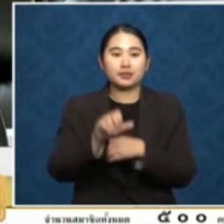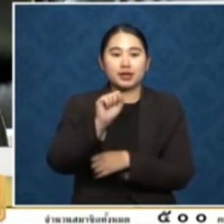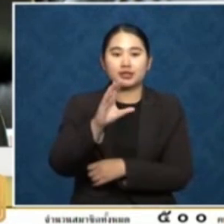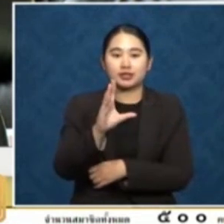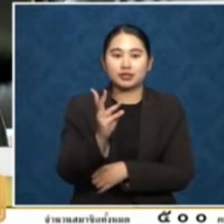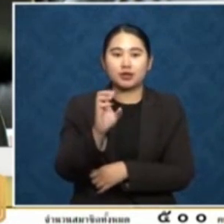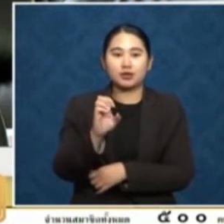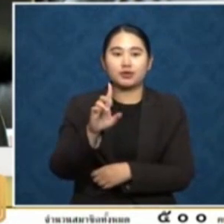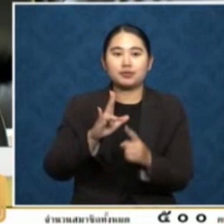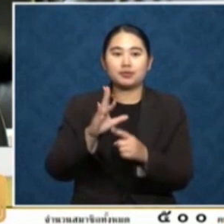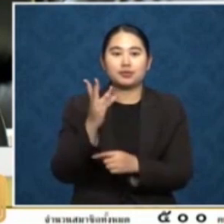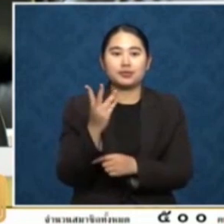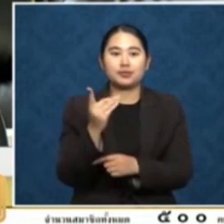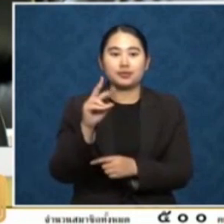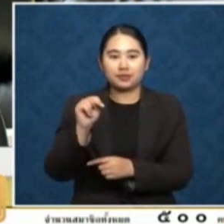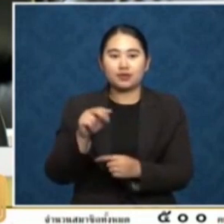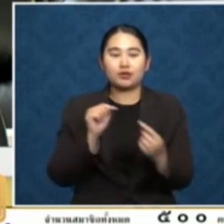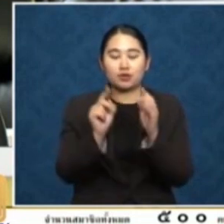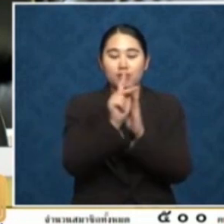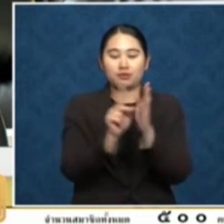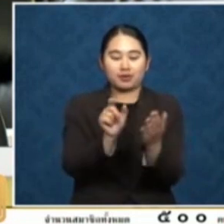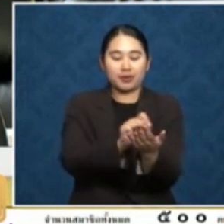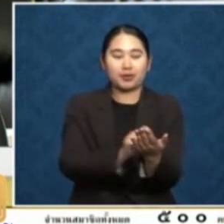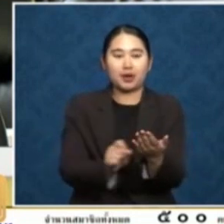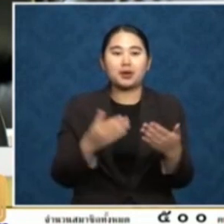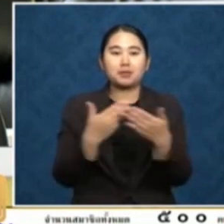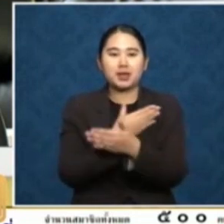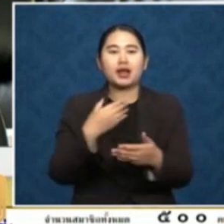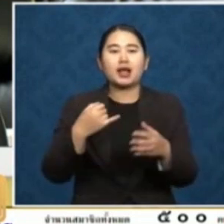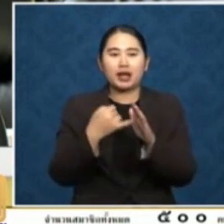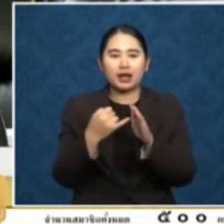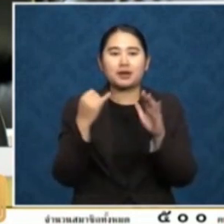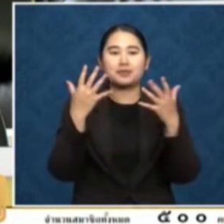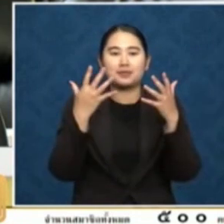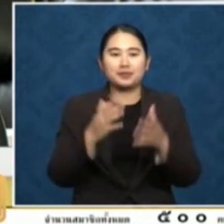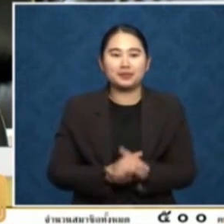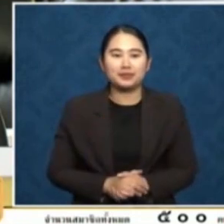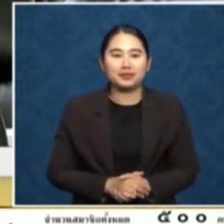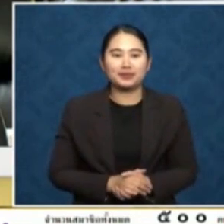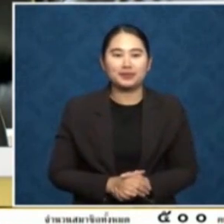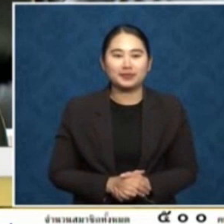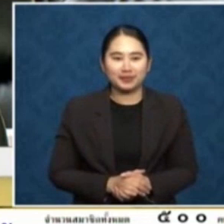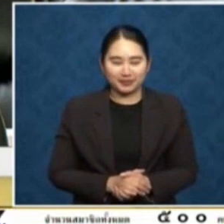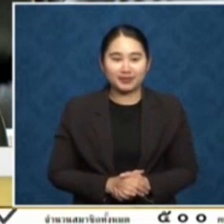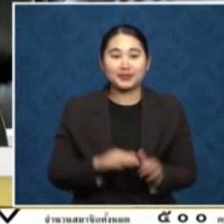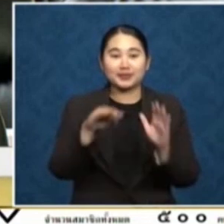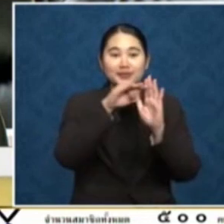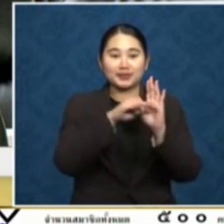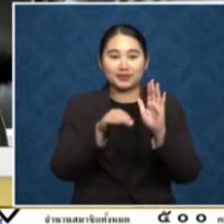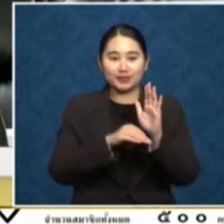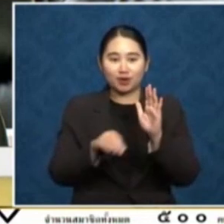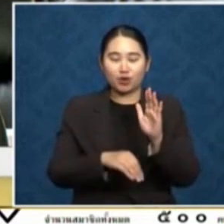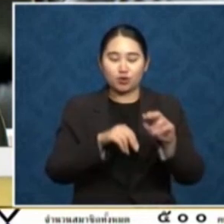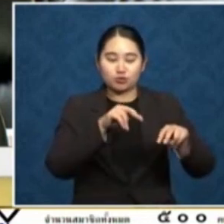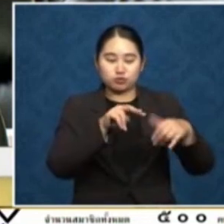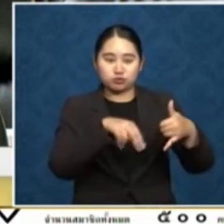สวีเดนก็ไม่ใช่ว่าจะเปลี่ยนกันง่ายๆนะครับแบบร่างกฎหมายฉบับนี้ส